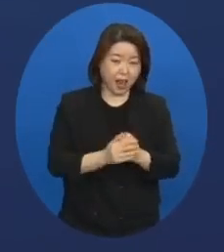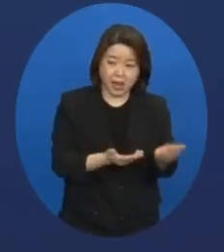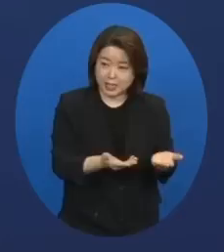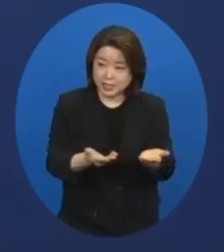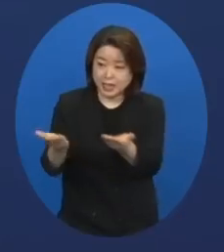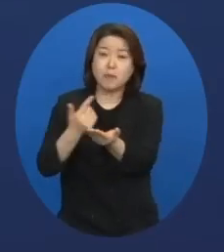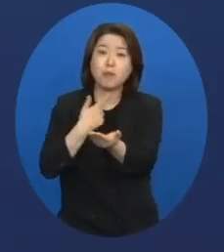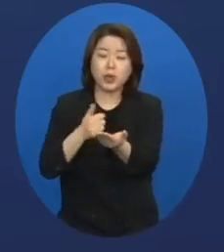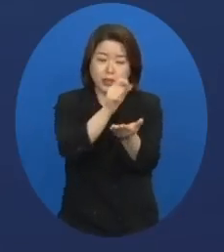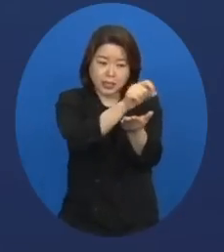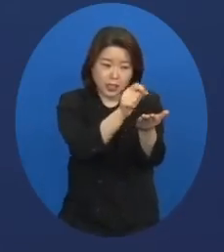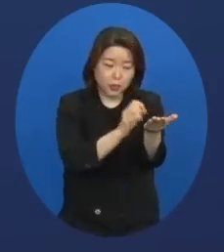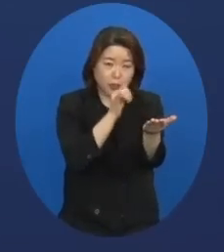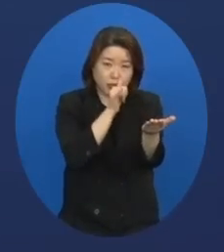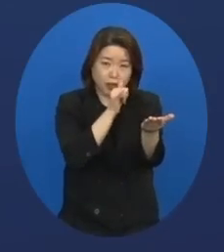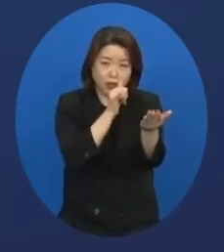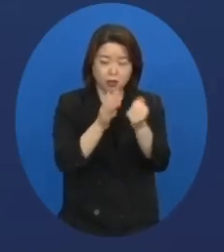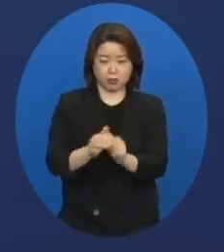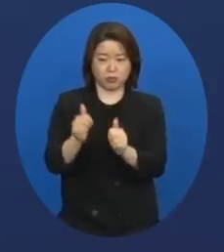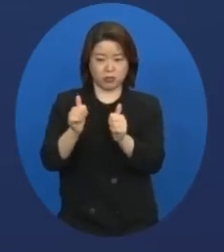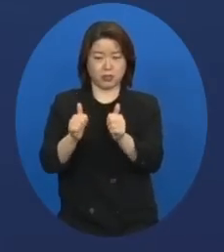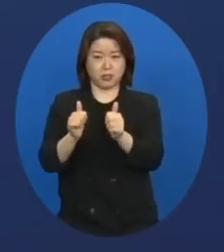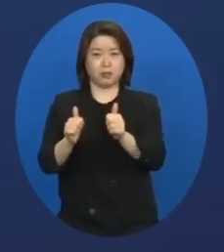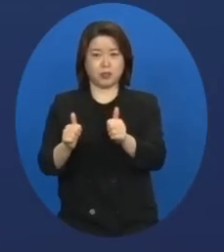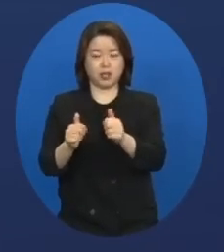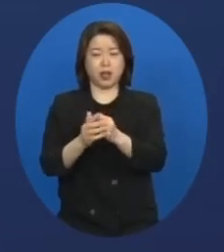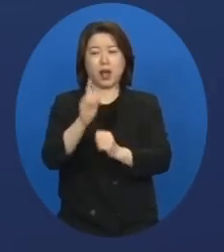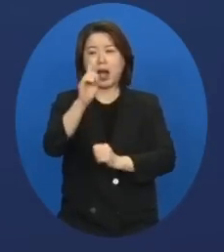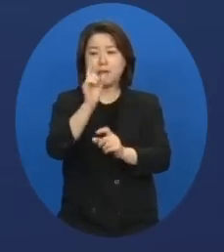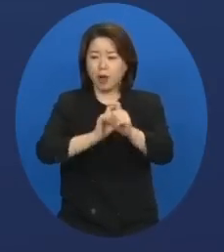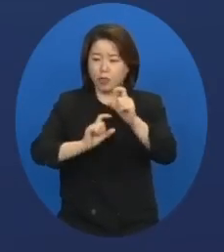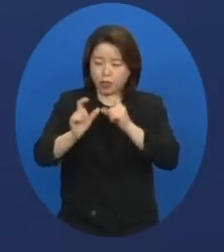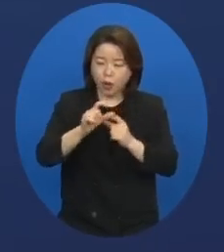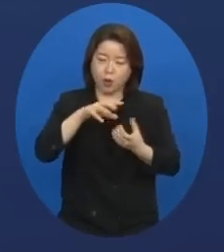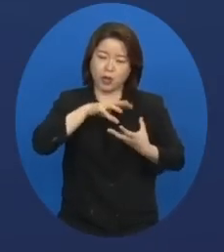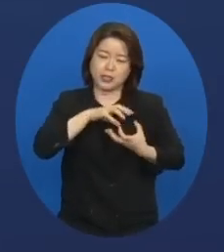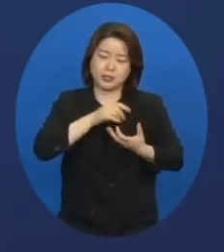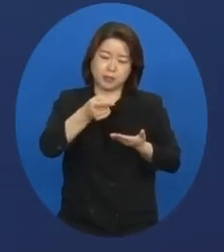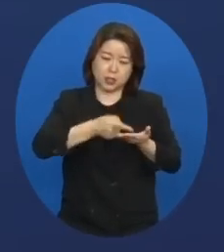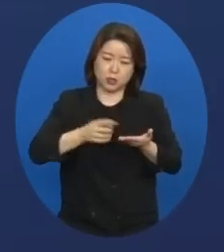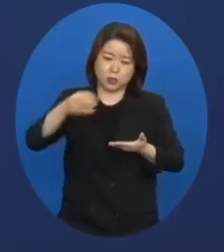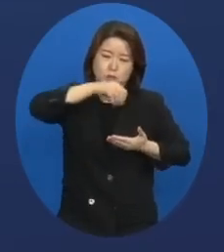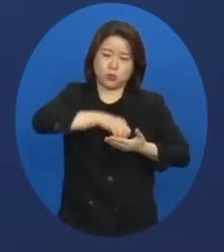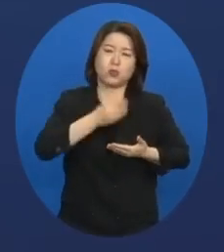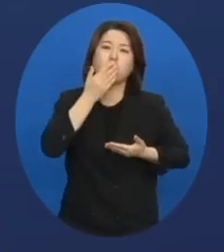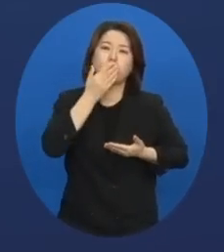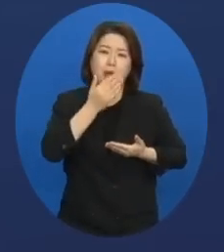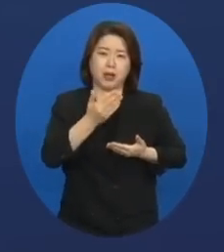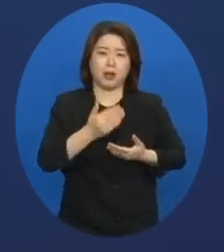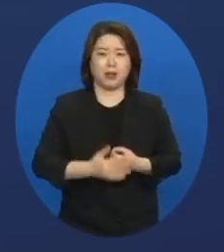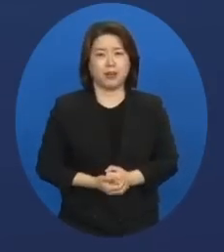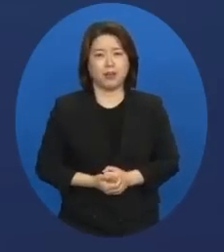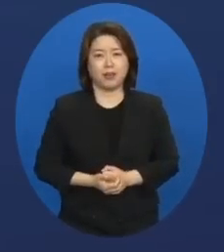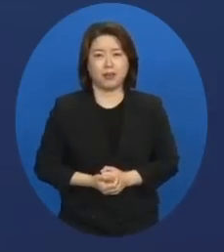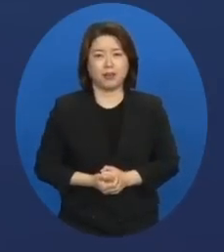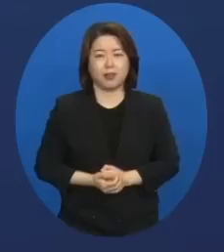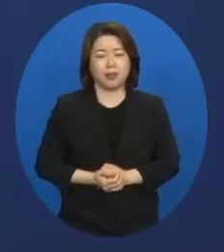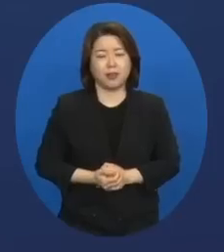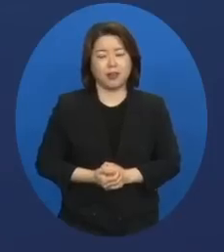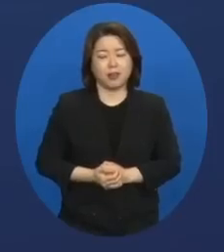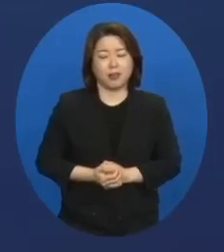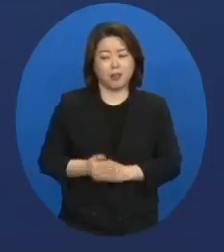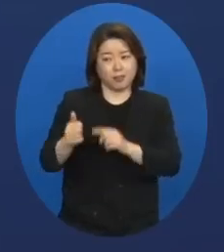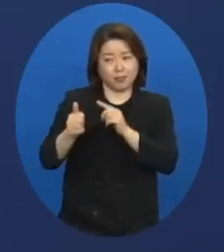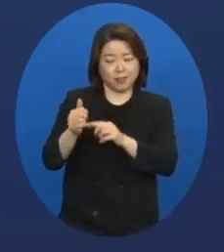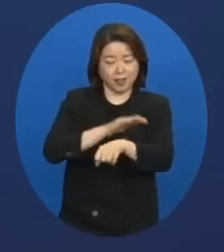때문에 심사에서 그가 한 번 더 심장 이식 수술을 받게 된 거죠. 그를 잘 아는